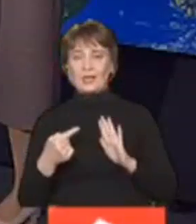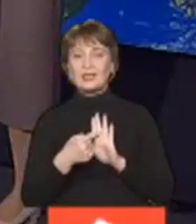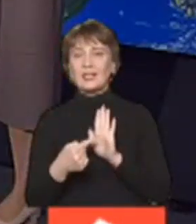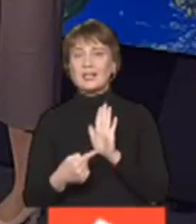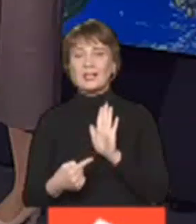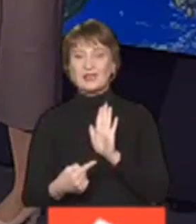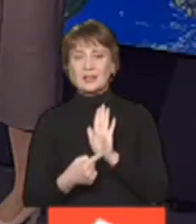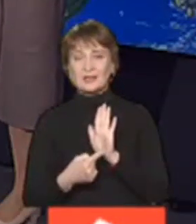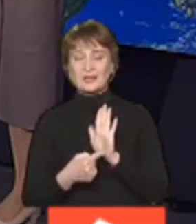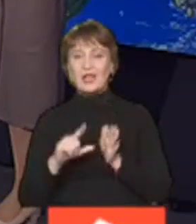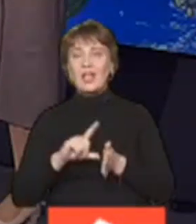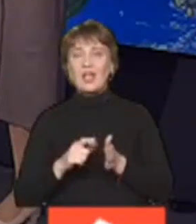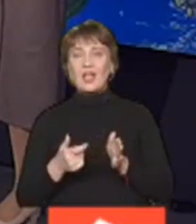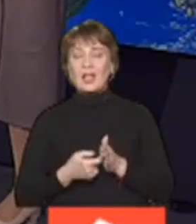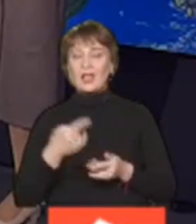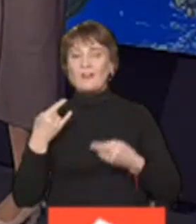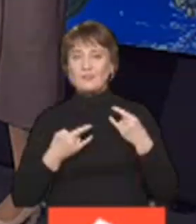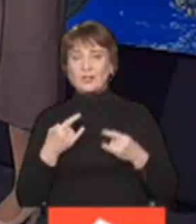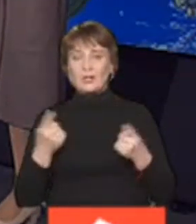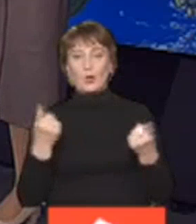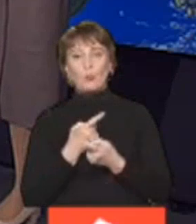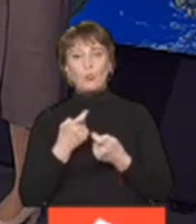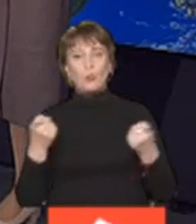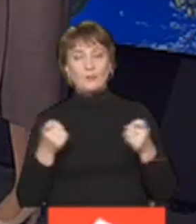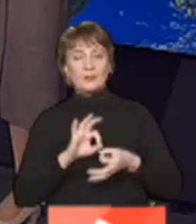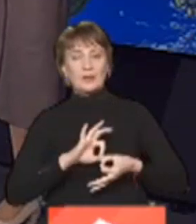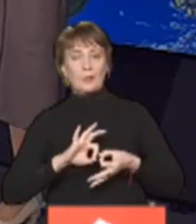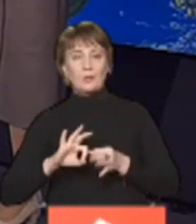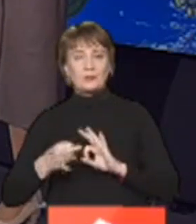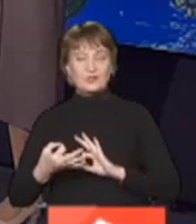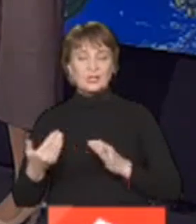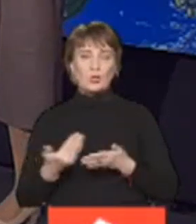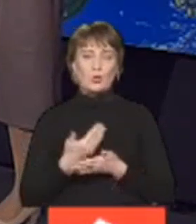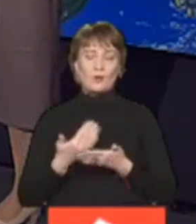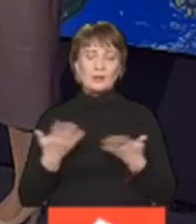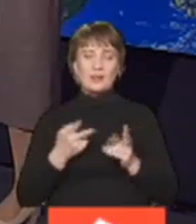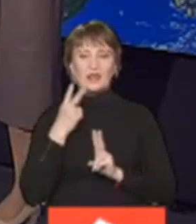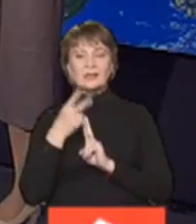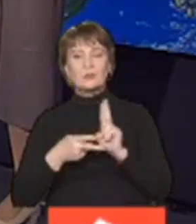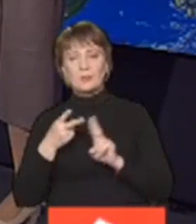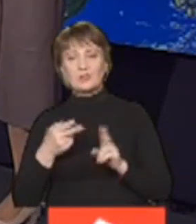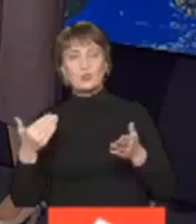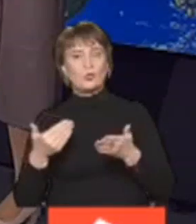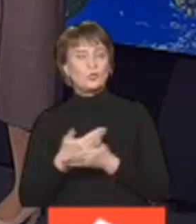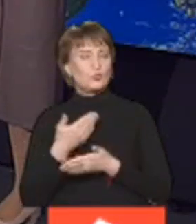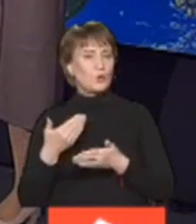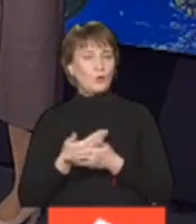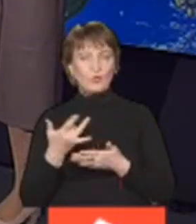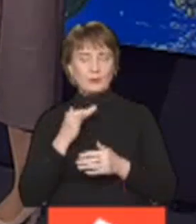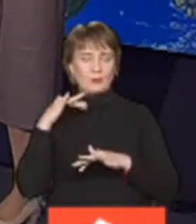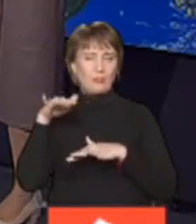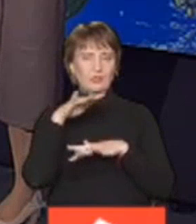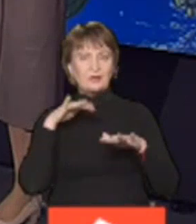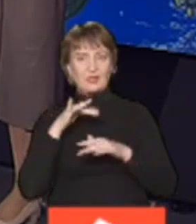з'явитися в ефірі для того, щоб повідомити чергові подробиці, інновації, можливо, якісь зміни. Все ж таки там новий зонд літає, ми з нього